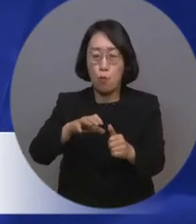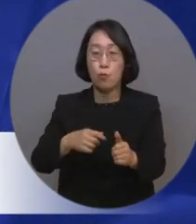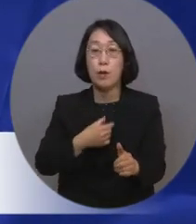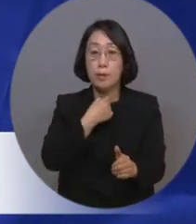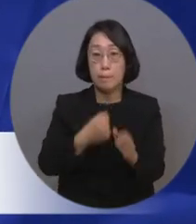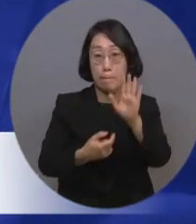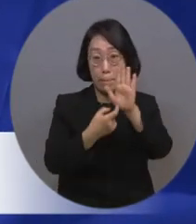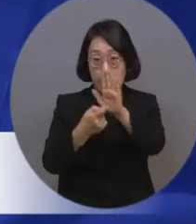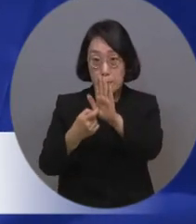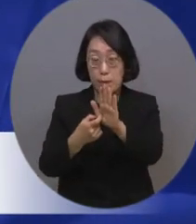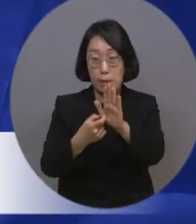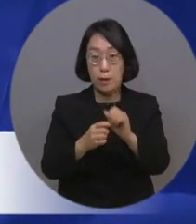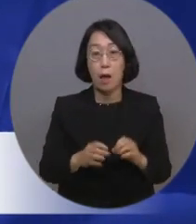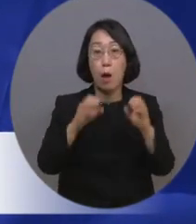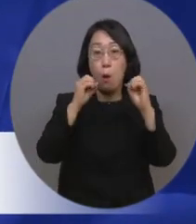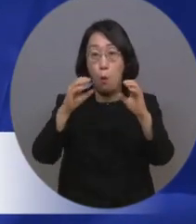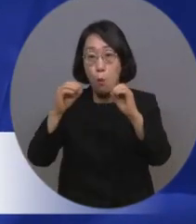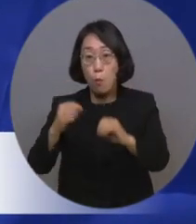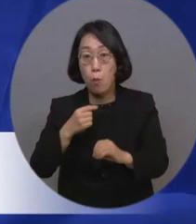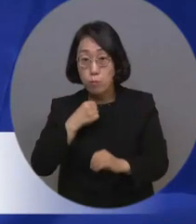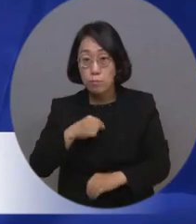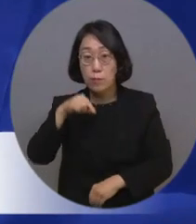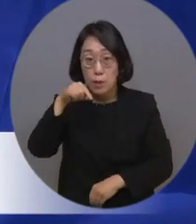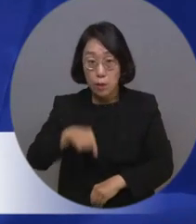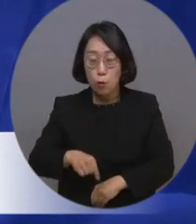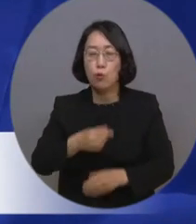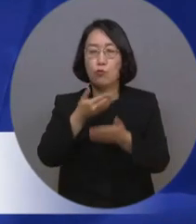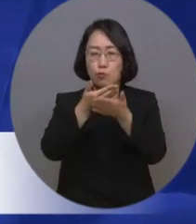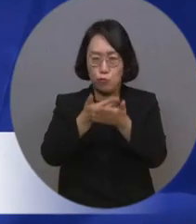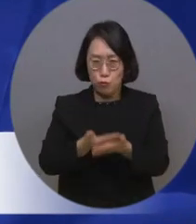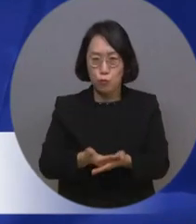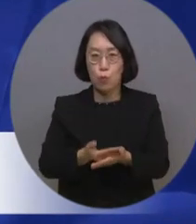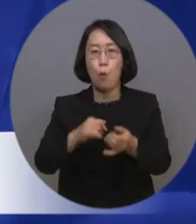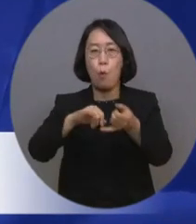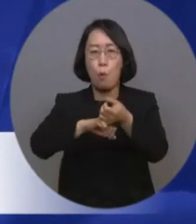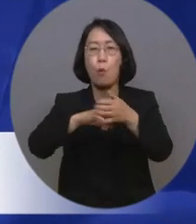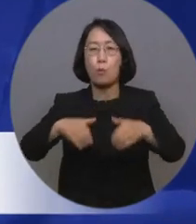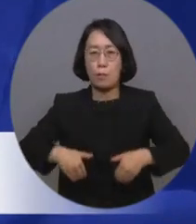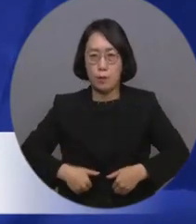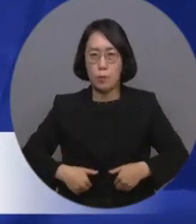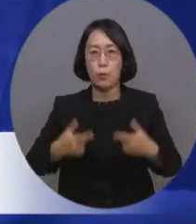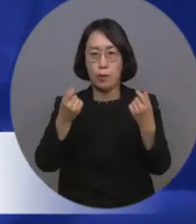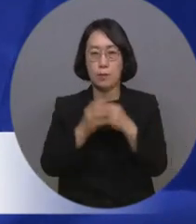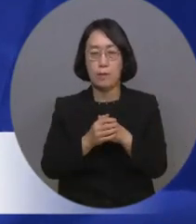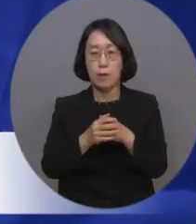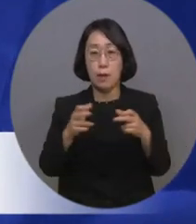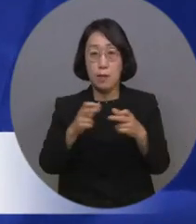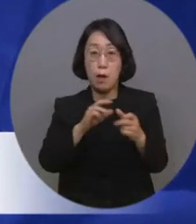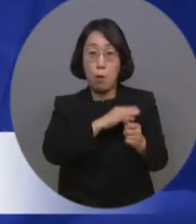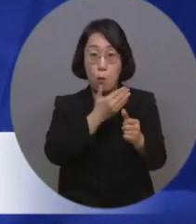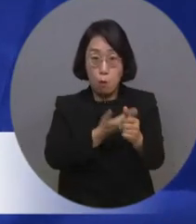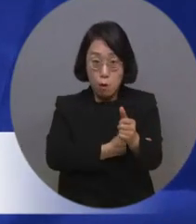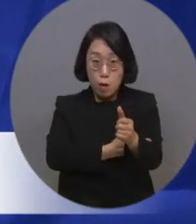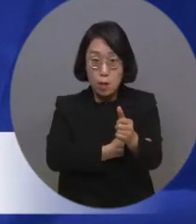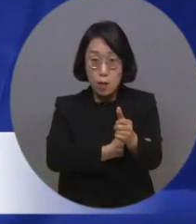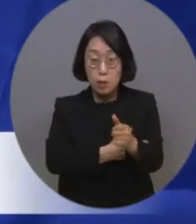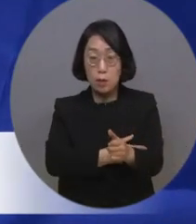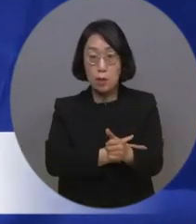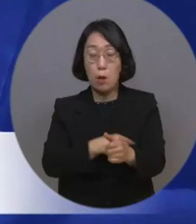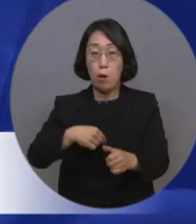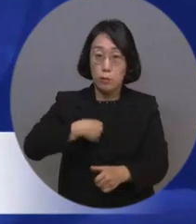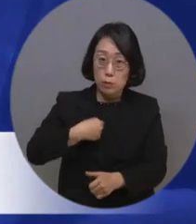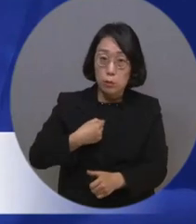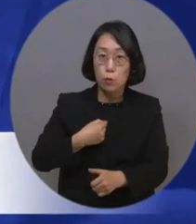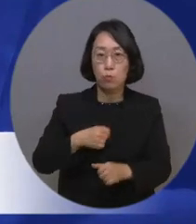이러한 캠페인을 통해서 알릴 수 있다는 것은 굉장히 중요하고 또 필요한 사항이라고 생각을 합니다. 장애인의 권리는 장애인들이